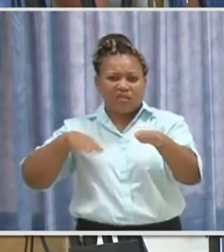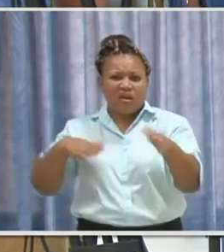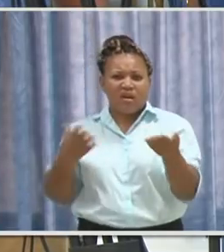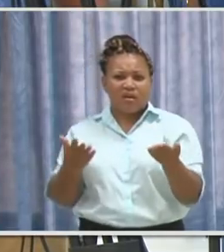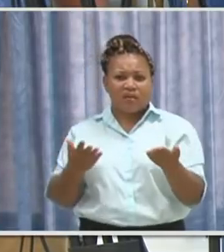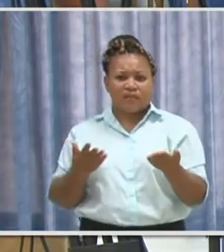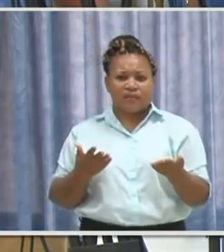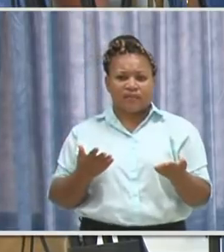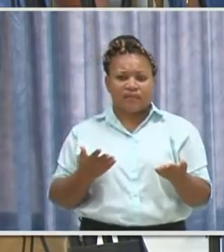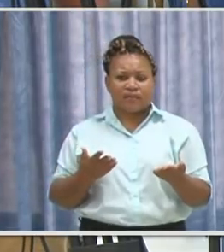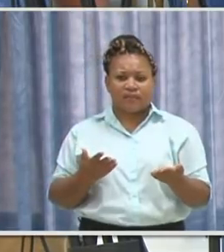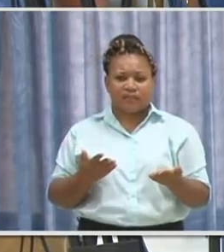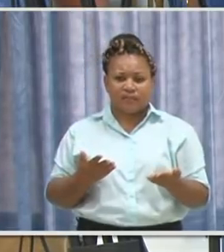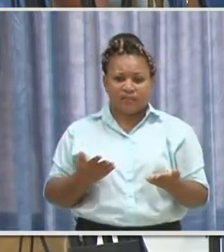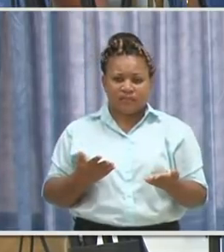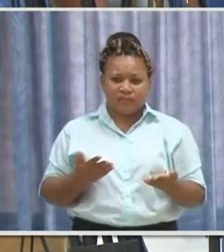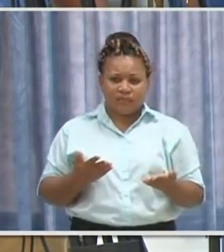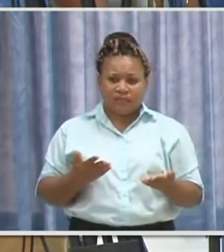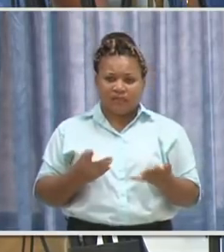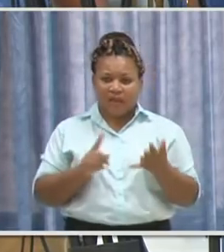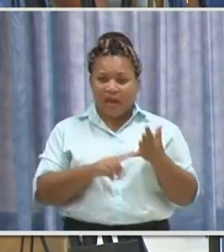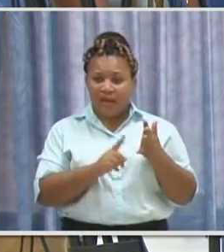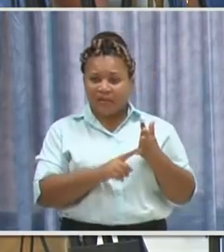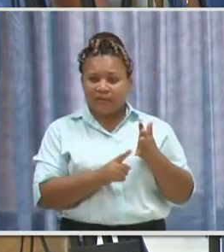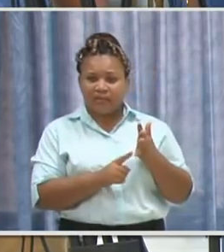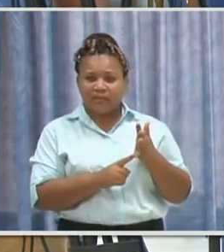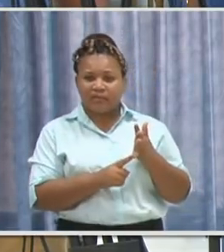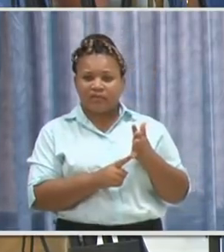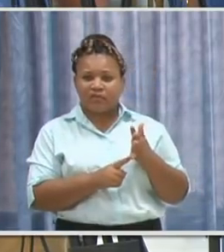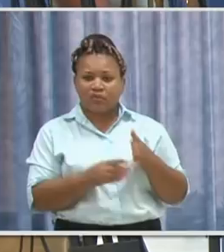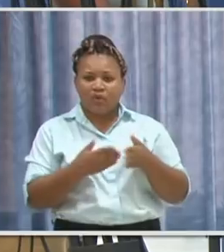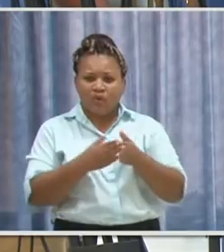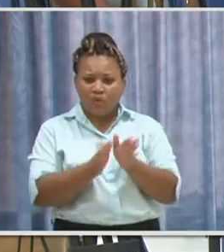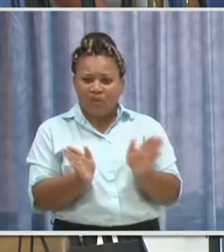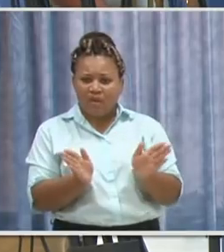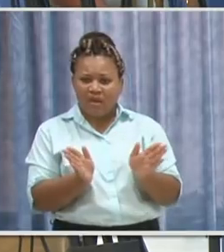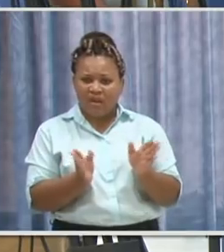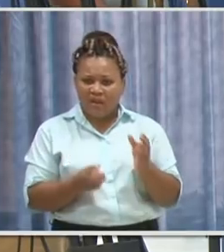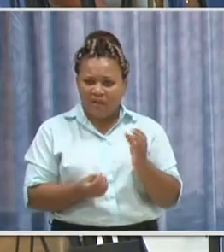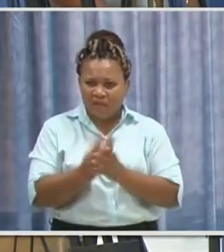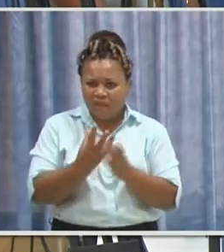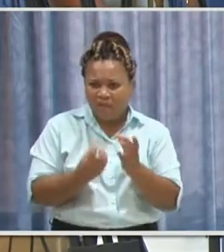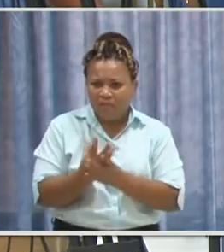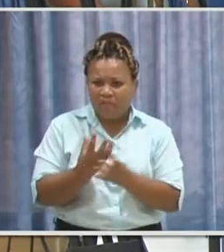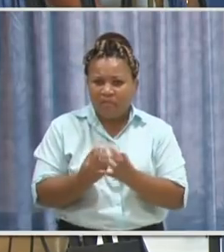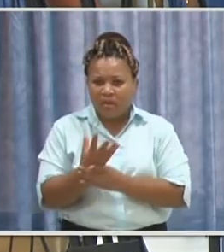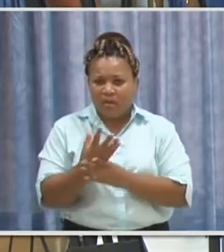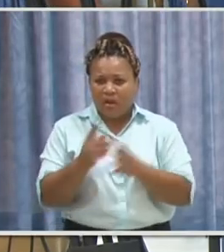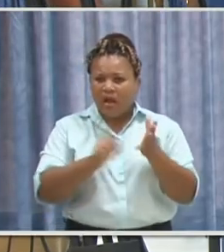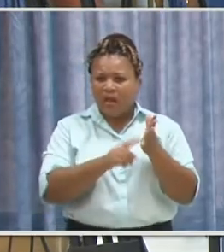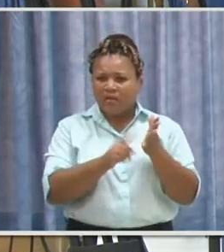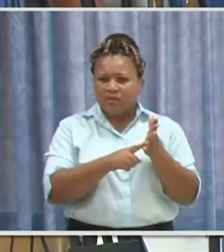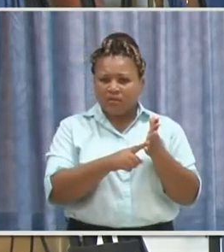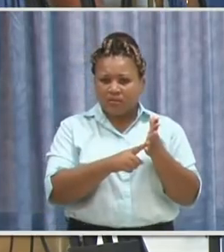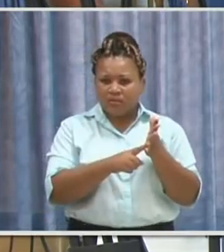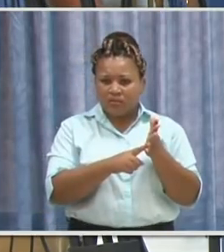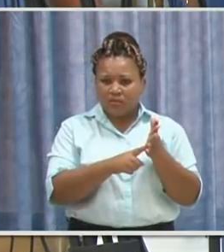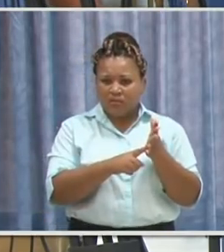assurer que lundi, la population comprend sa social distancing et nous peinons la foule en